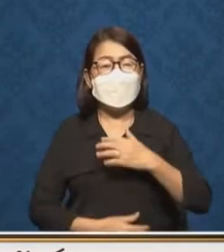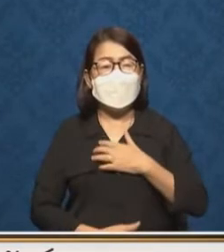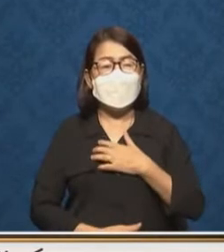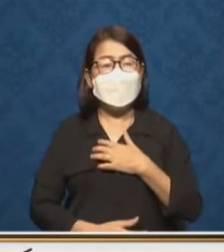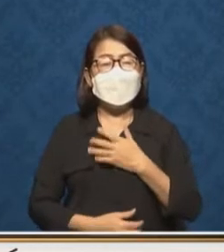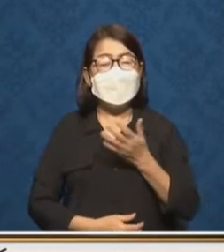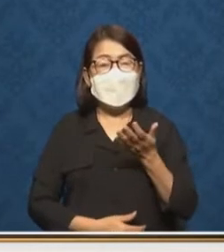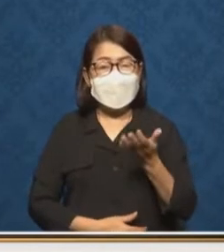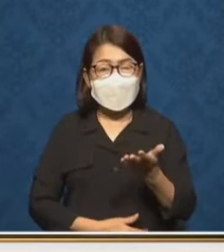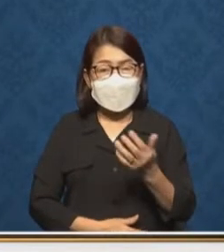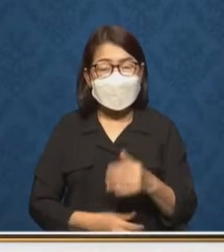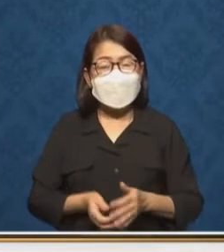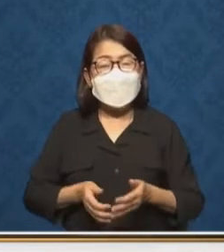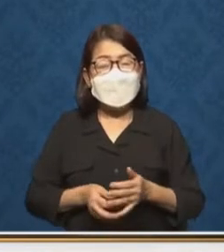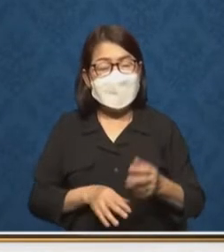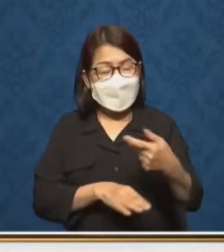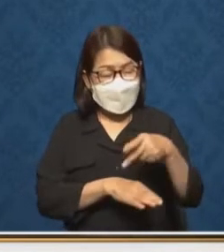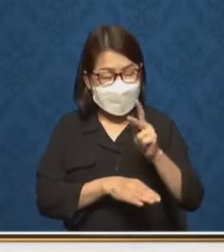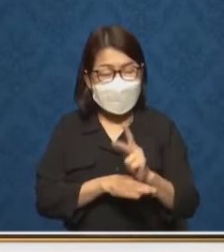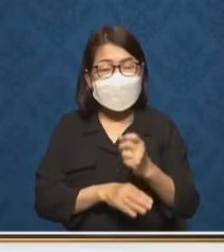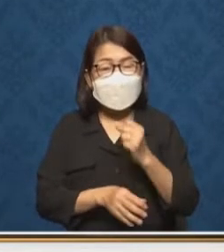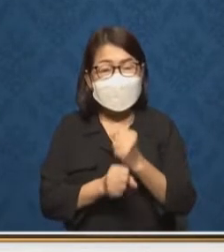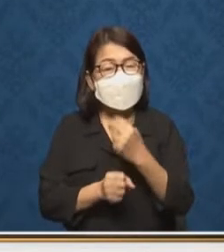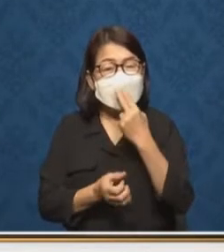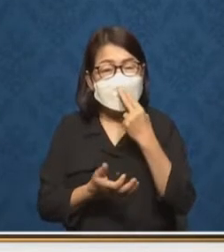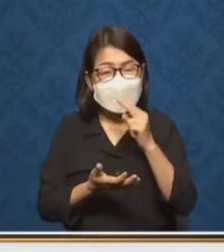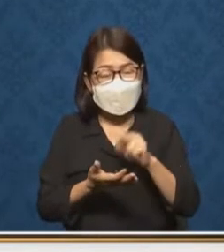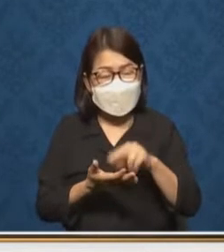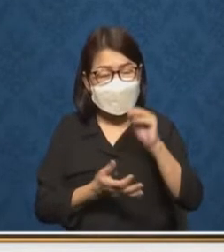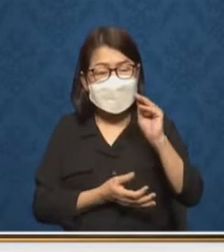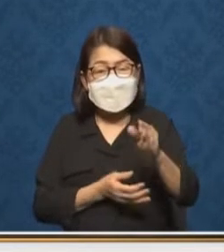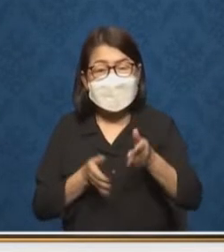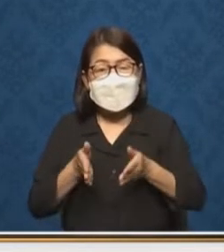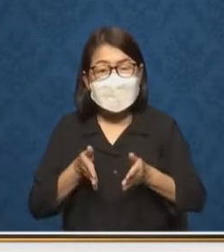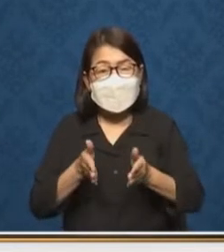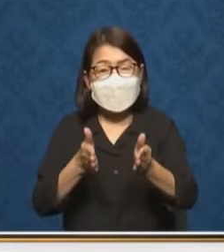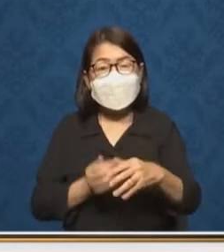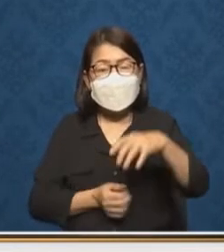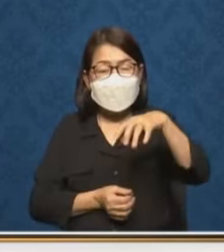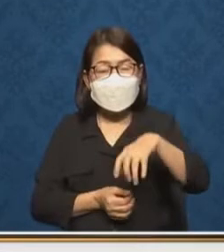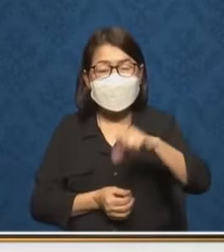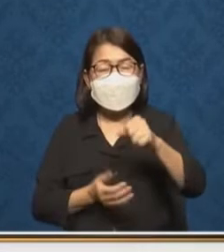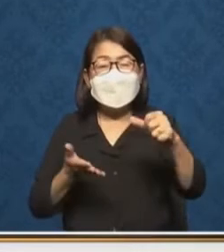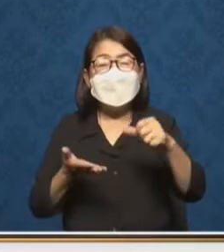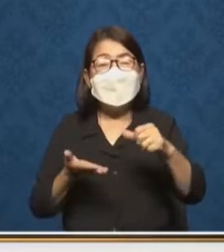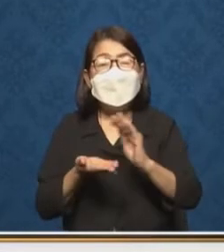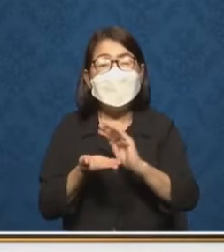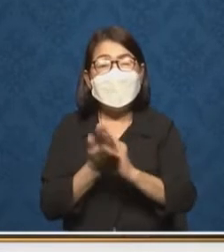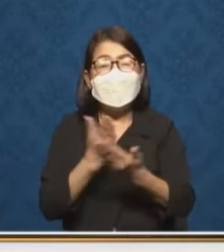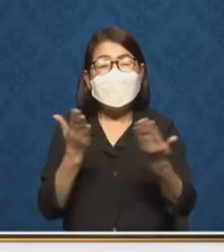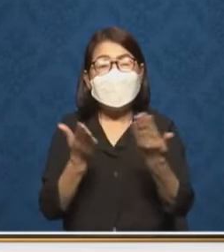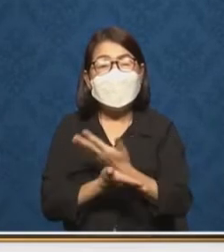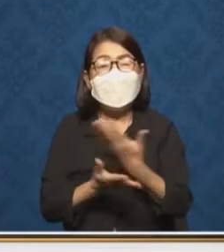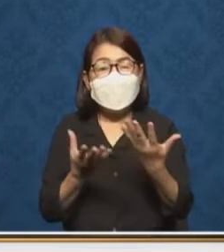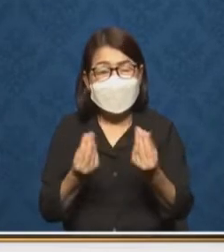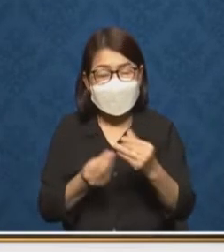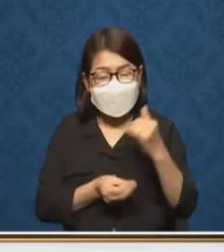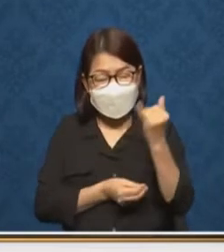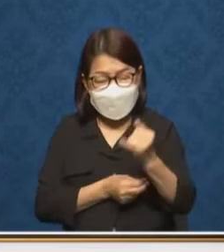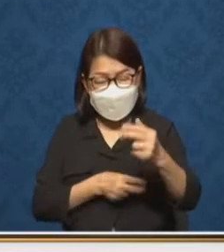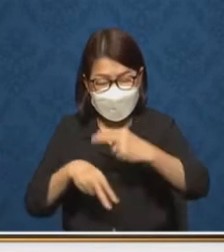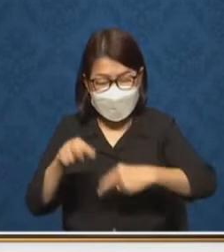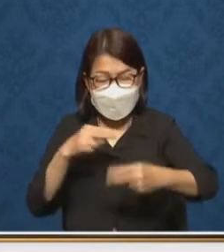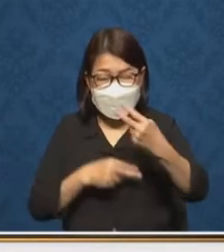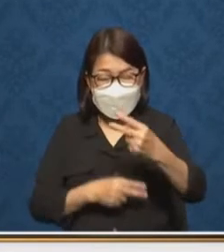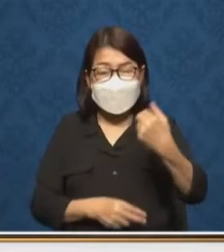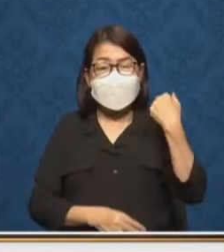อให้ครับส่วนท่านประธานครับมีหนังสือถึงหน่วยงานครับสำนักงานปฏิรูปที่ดินครับได้เข้าดำเนินการสำรวจซึ่งก็พบแล้วครับว่